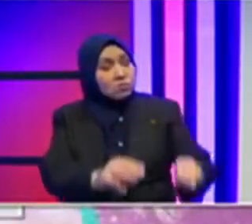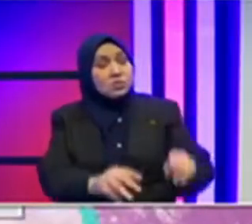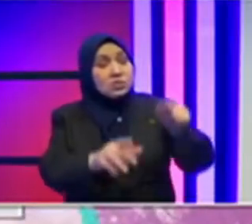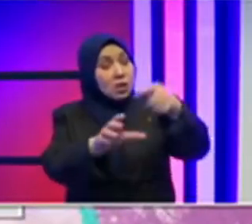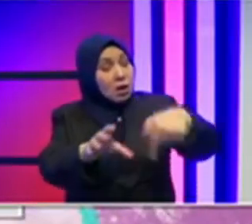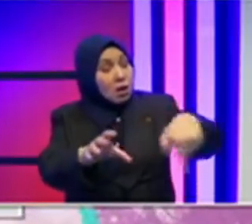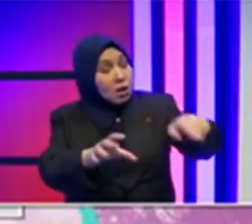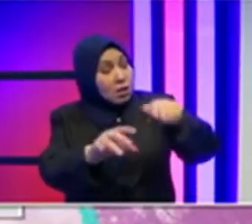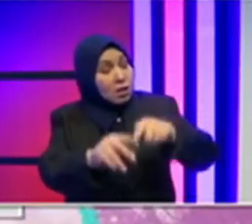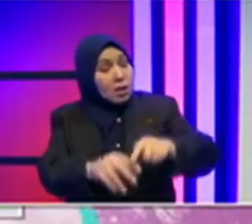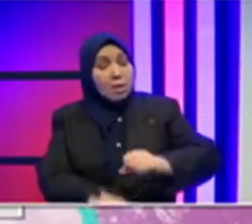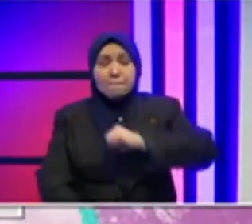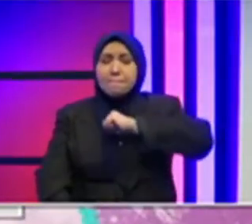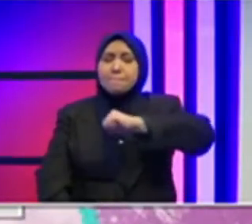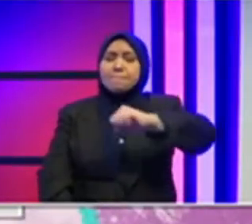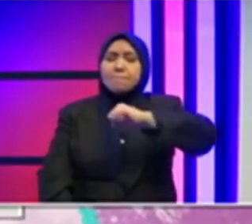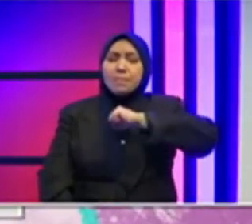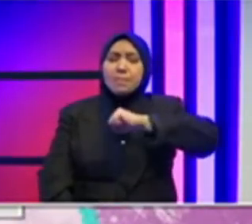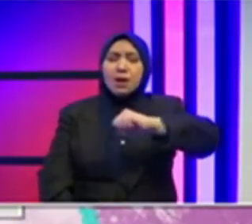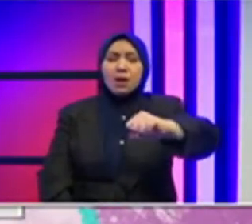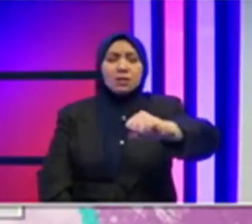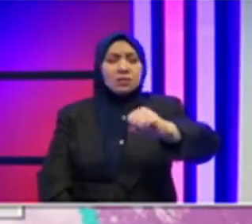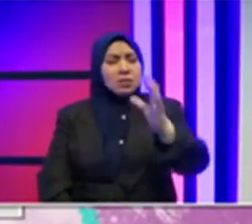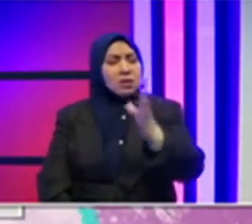ثاني عطفه